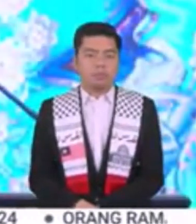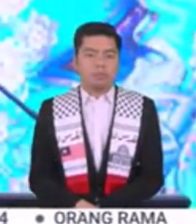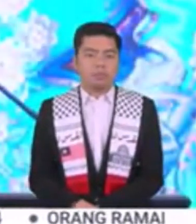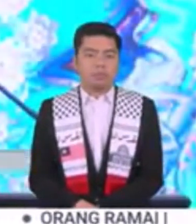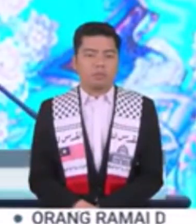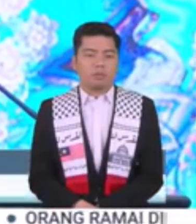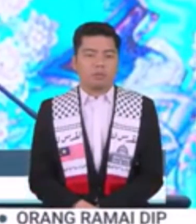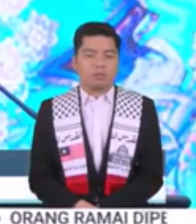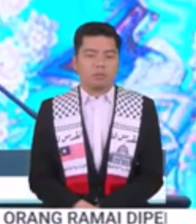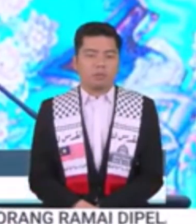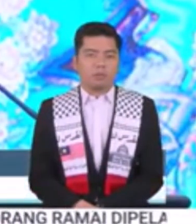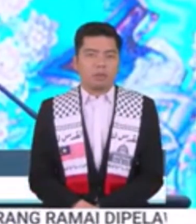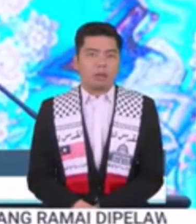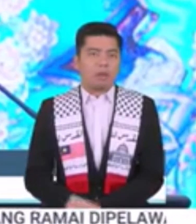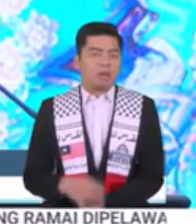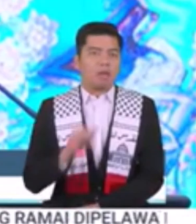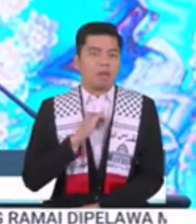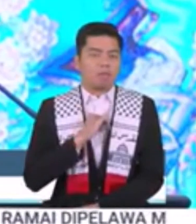Baginda tidak gopoh